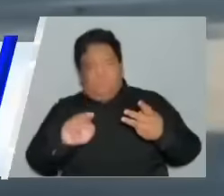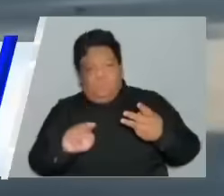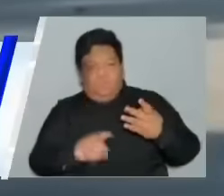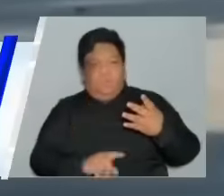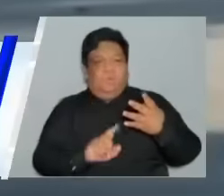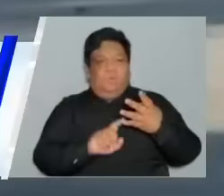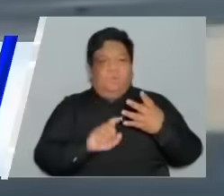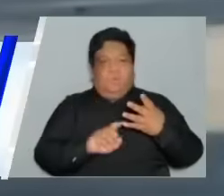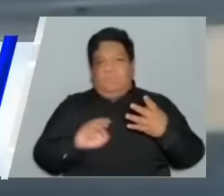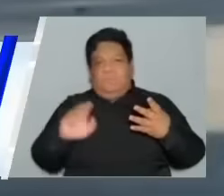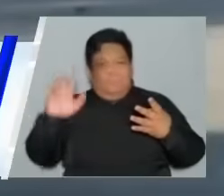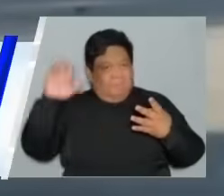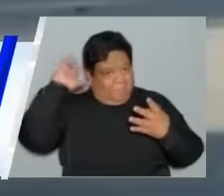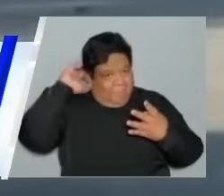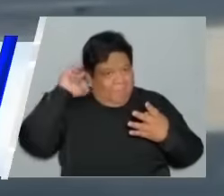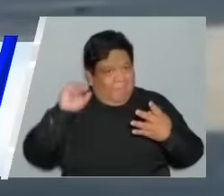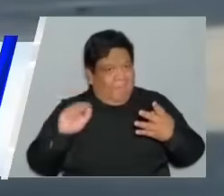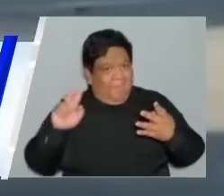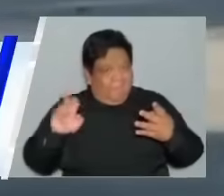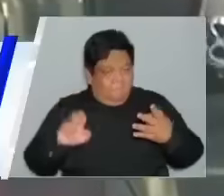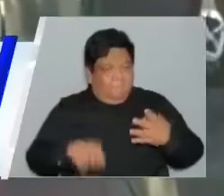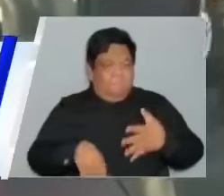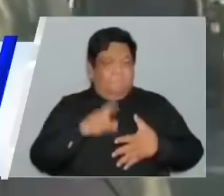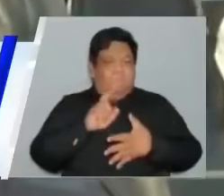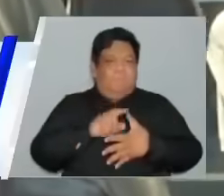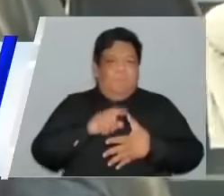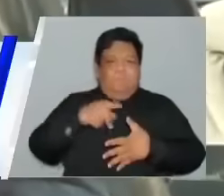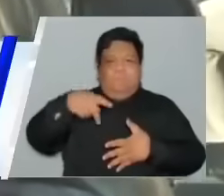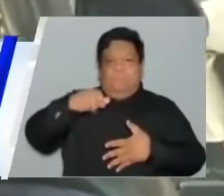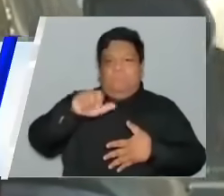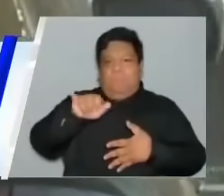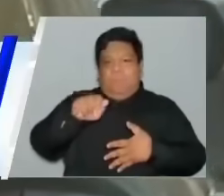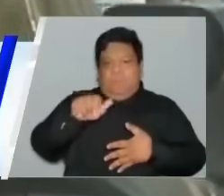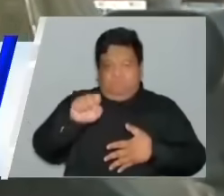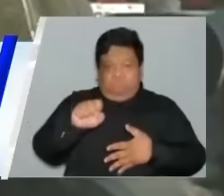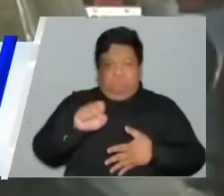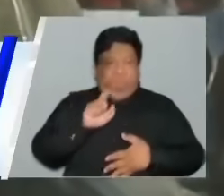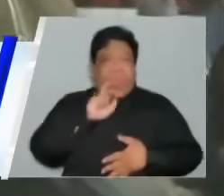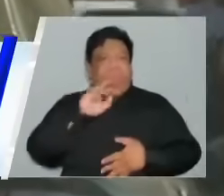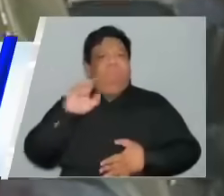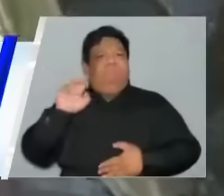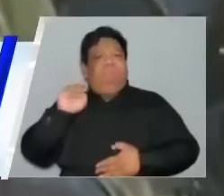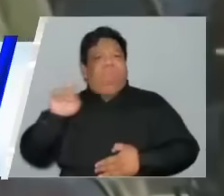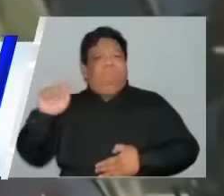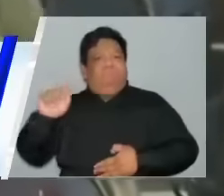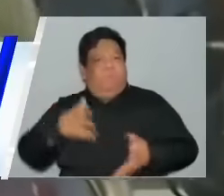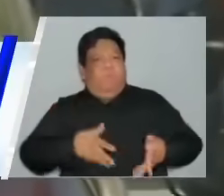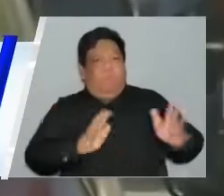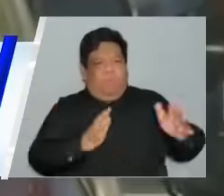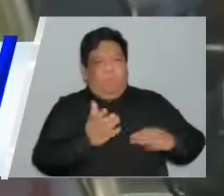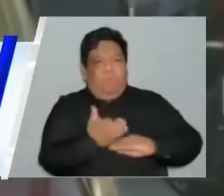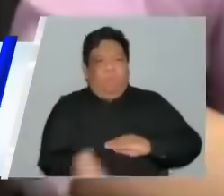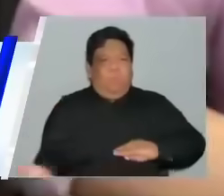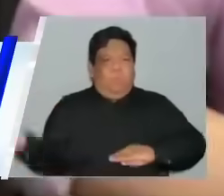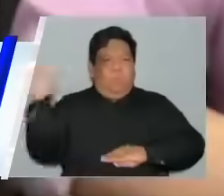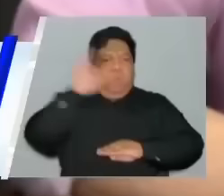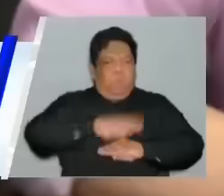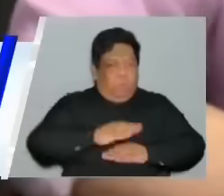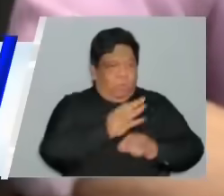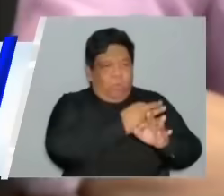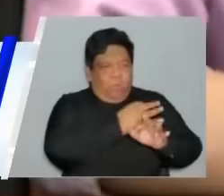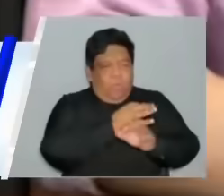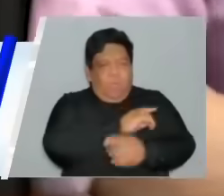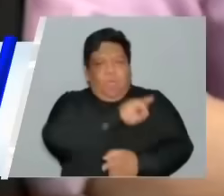City. Pinayagan ng MMDA ang 24 oras na paggawa sa mga kalsada. Asahang tatagal yan hanggang sa kalagitnaan ng susunod na